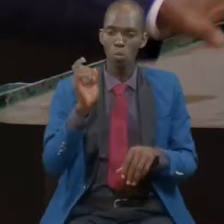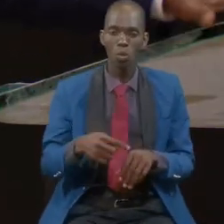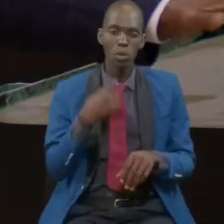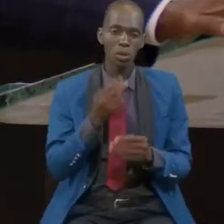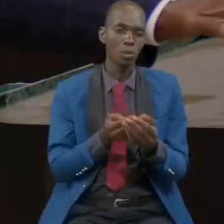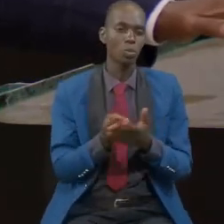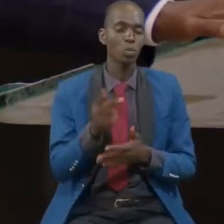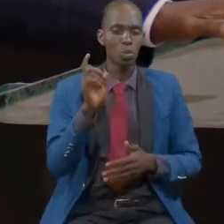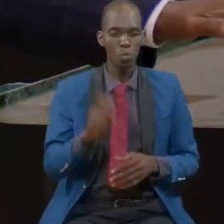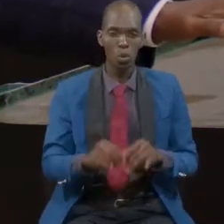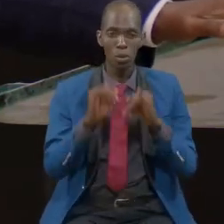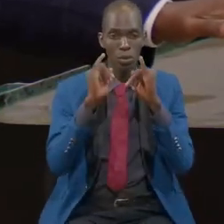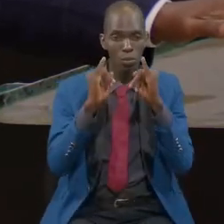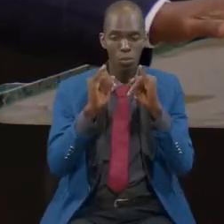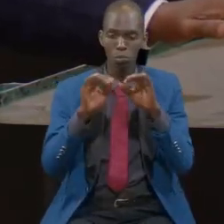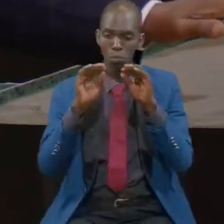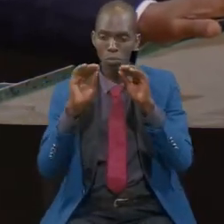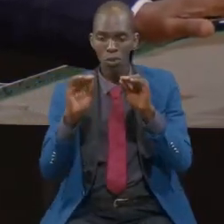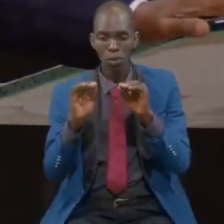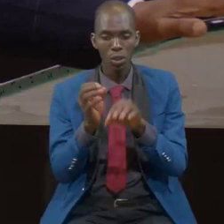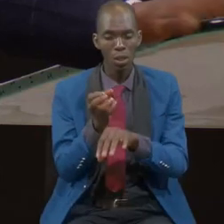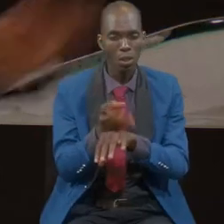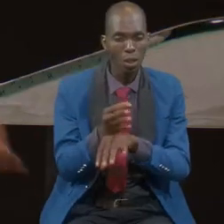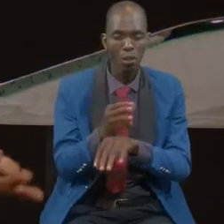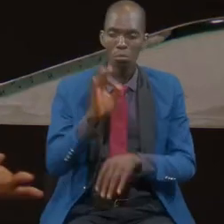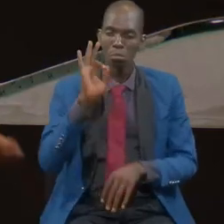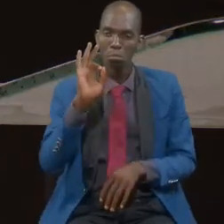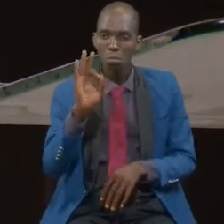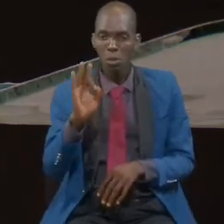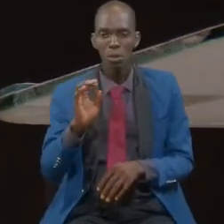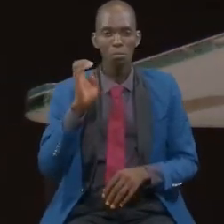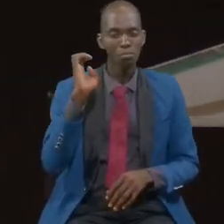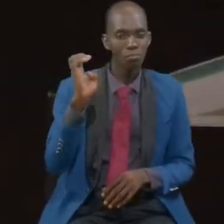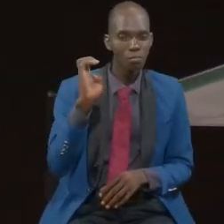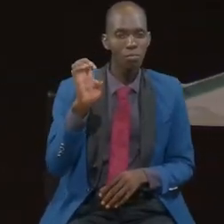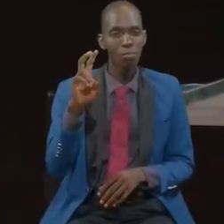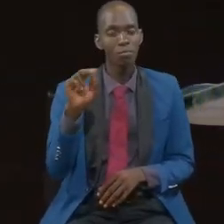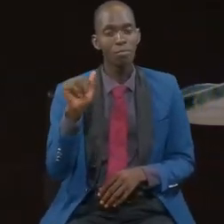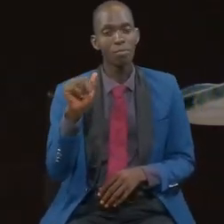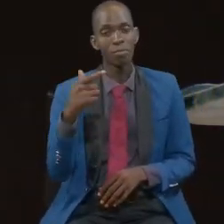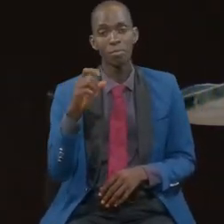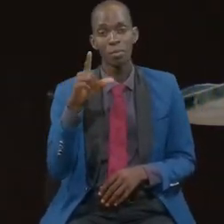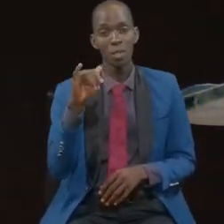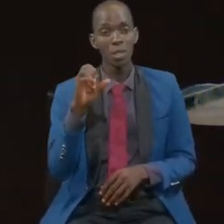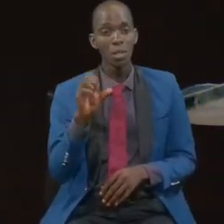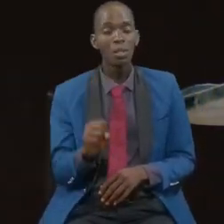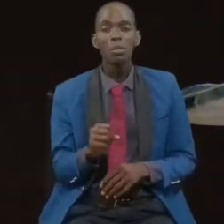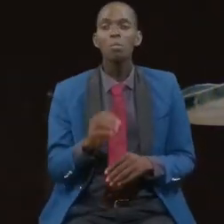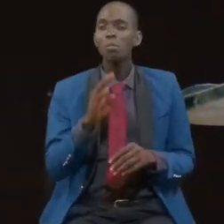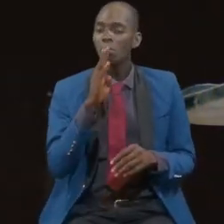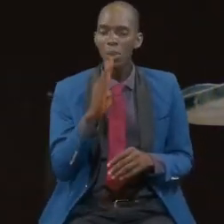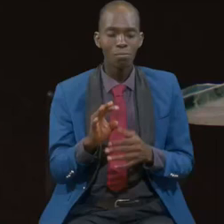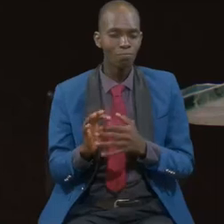conseil, où que nous trouvons, nous devons instruire, enseigner, prodiguer des conseils, prêcher, évangéliser,